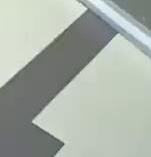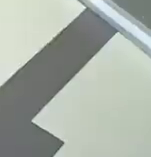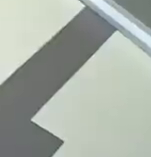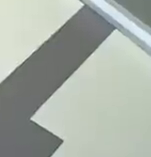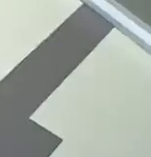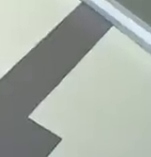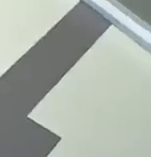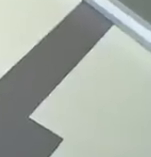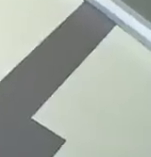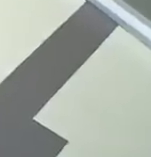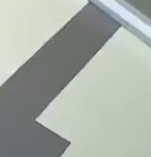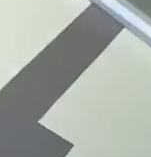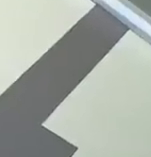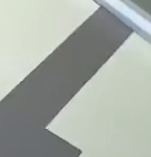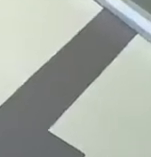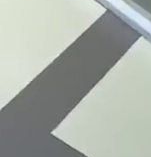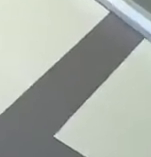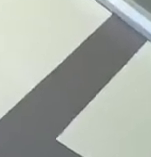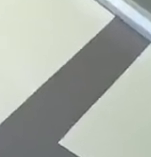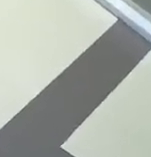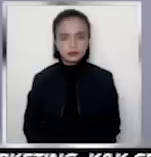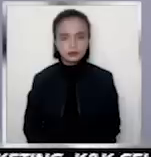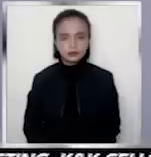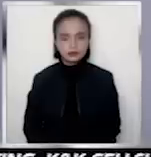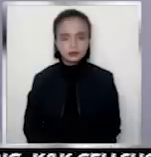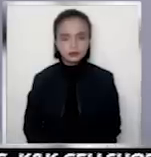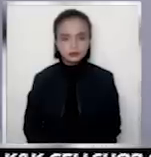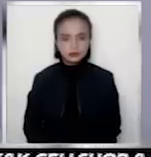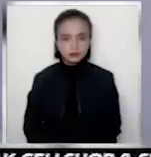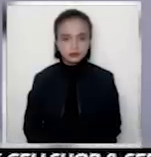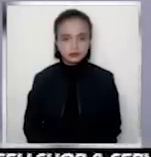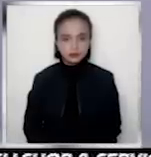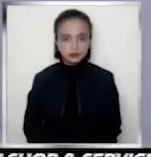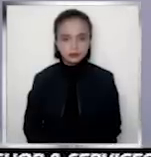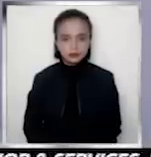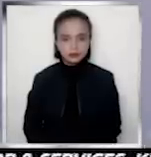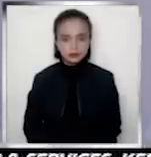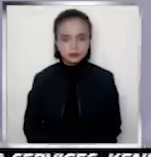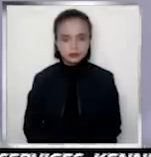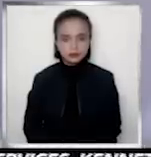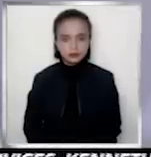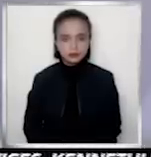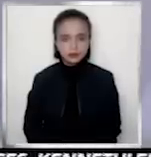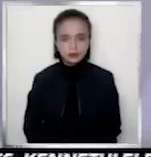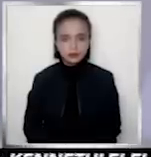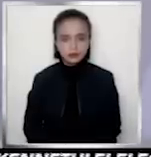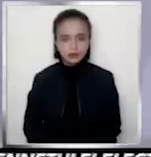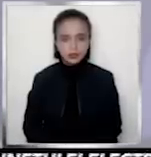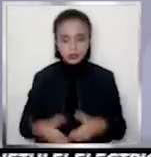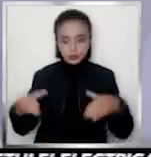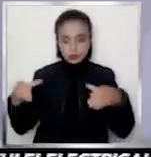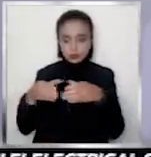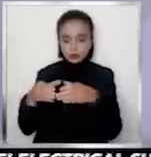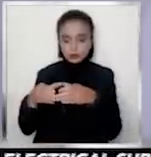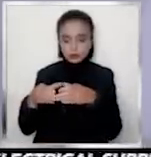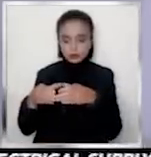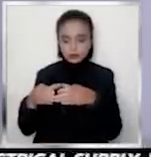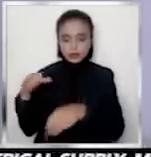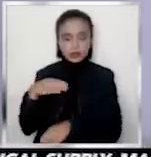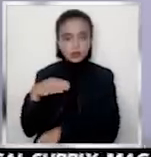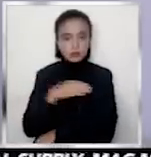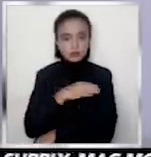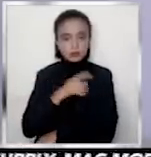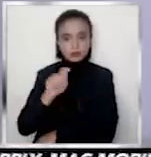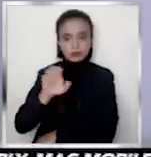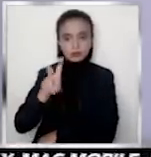Magandang gabi po, Luzon, Visayas at Mindanao. Hindi na raw ikinagulat ng kampo ni Congressman Arnolfo Teves Jr. ang raid